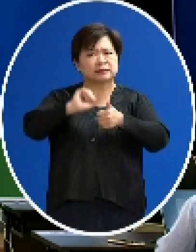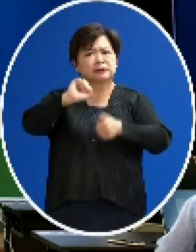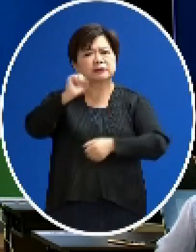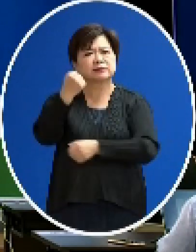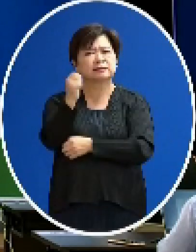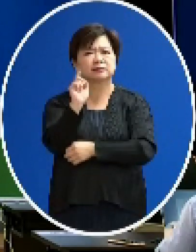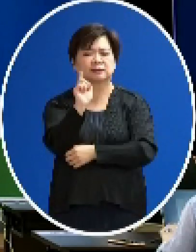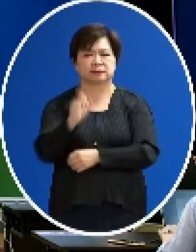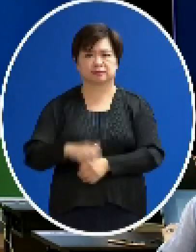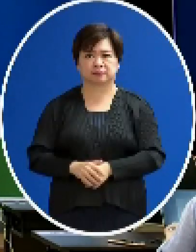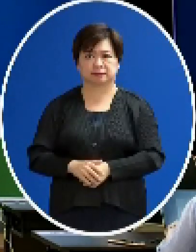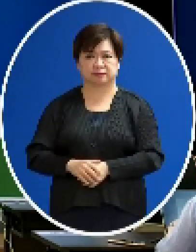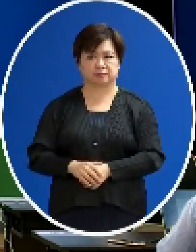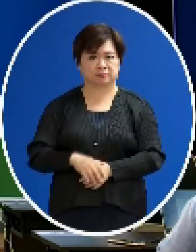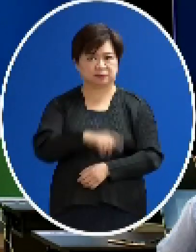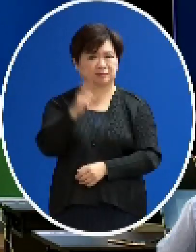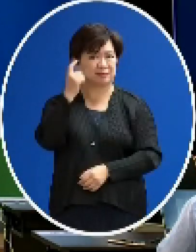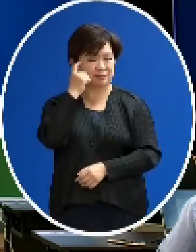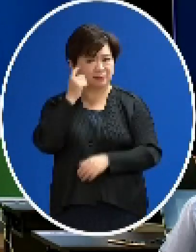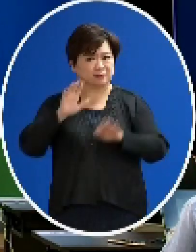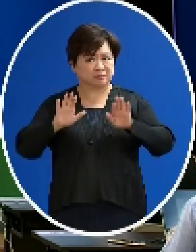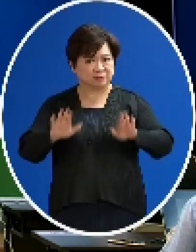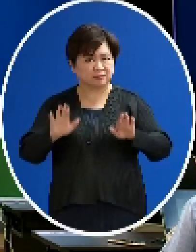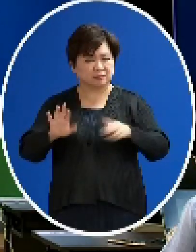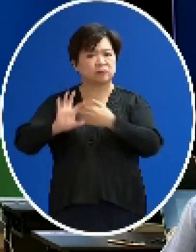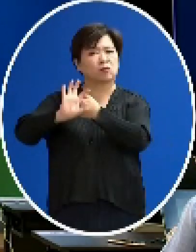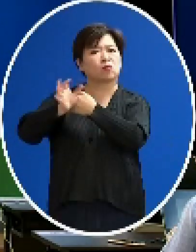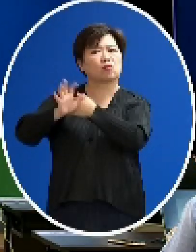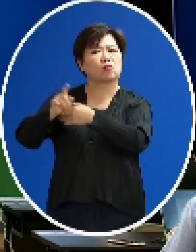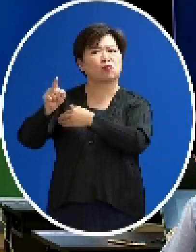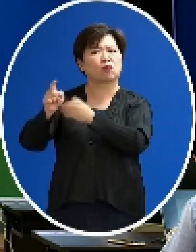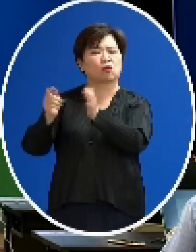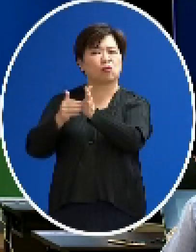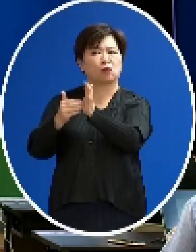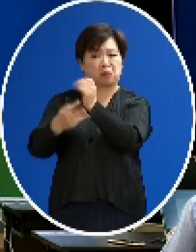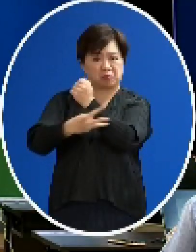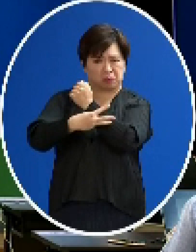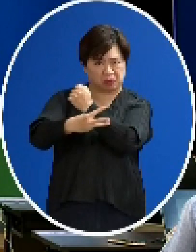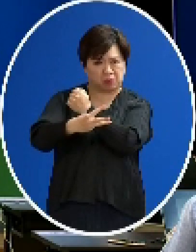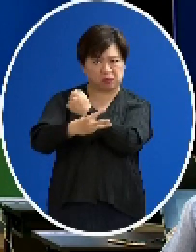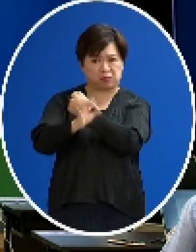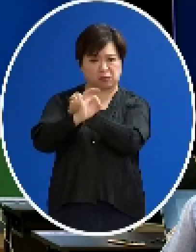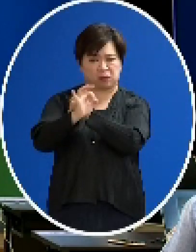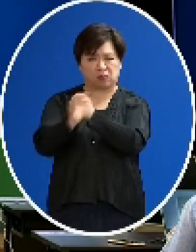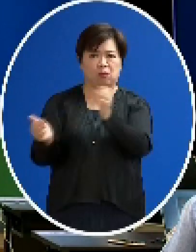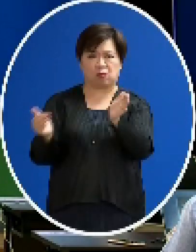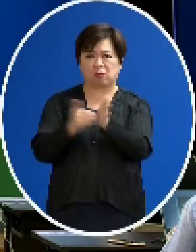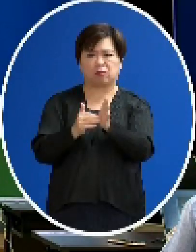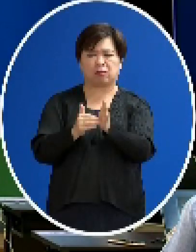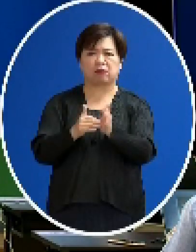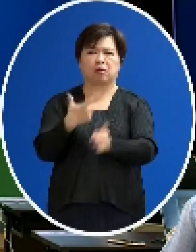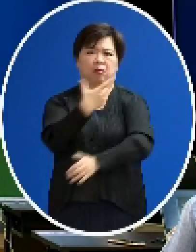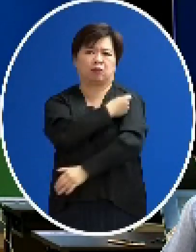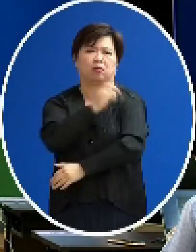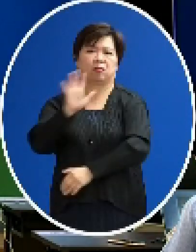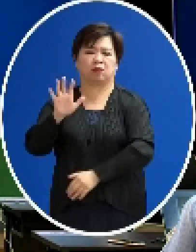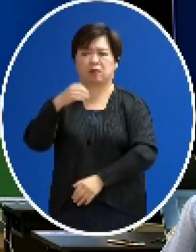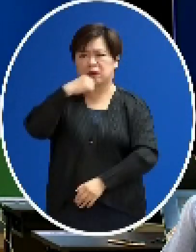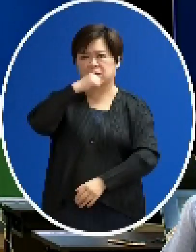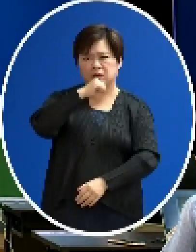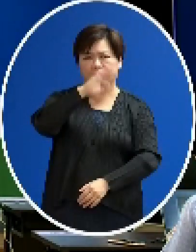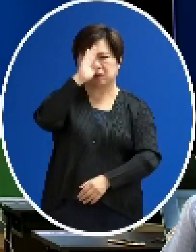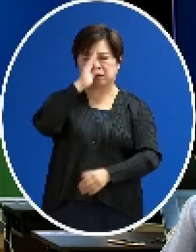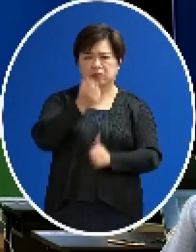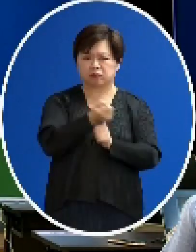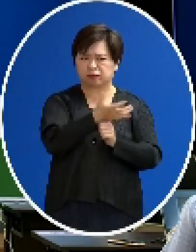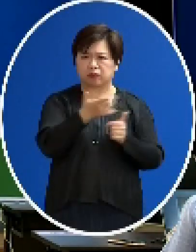大家可能会觉得说，现在已经有很多国外的完成三期临床试验的疫苗了，然后国内的疫情其实也算是